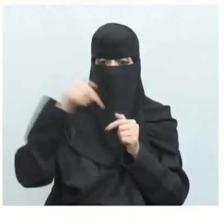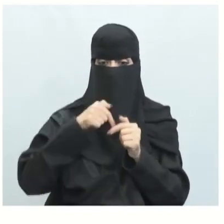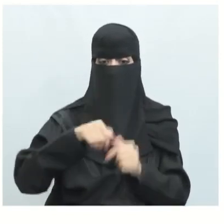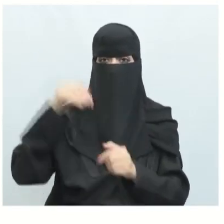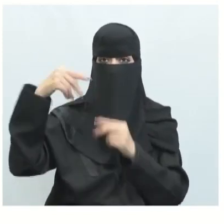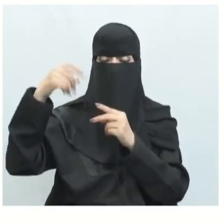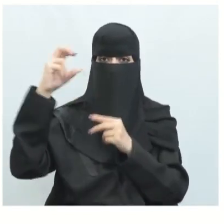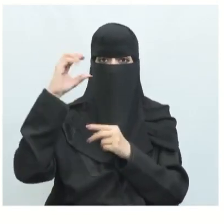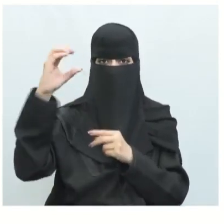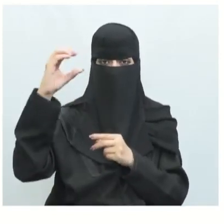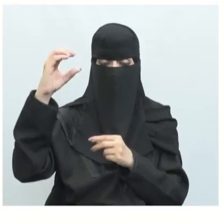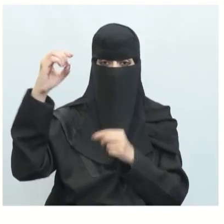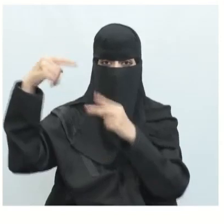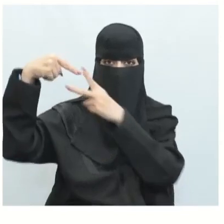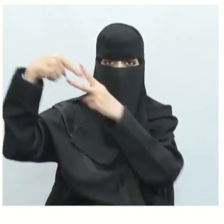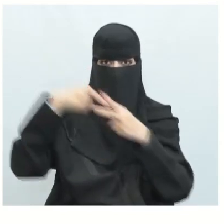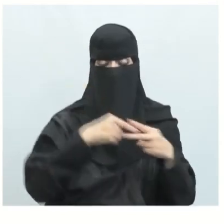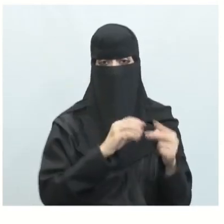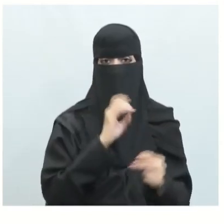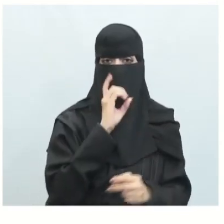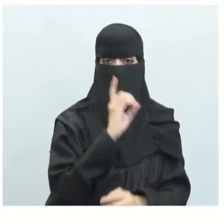اذا السي اتجه الى الدي